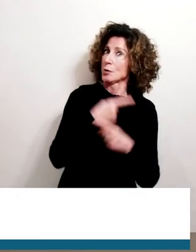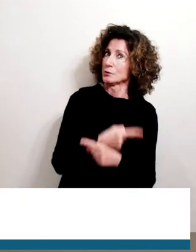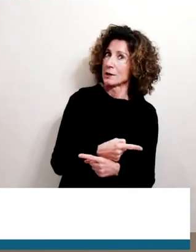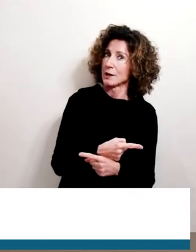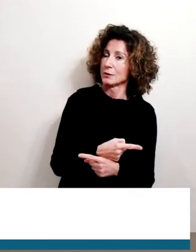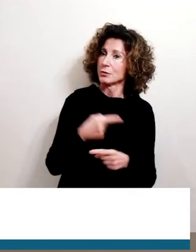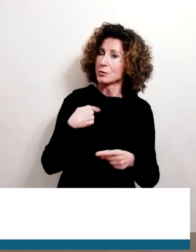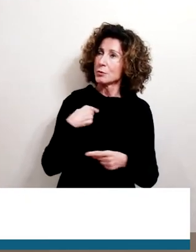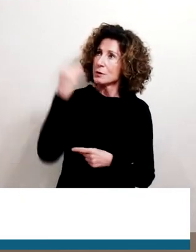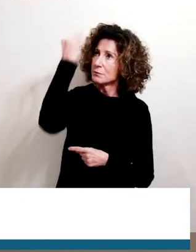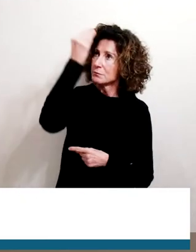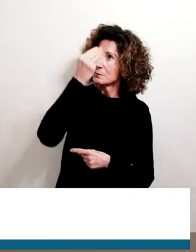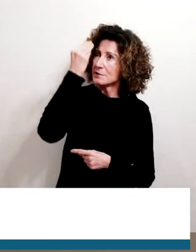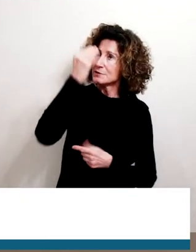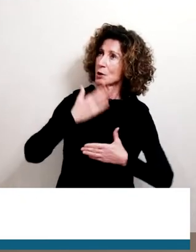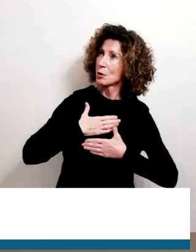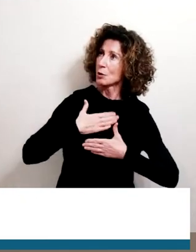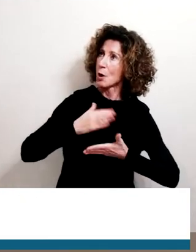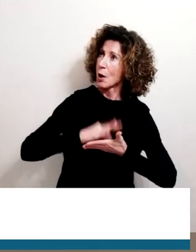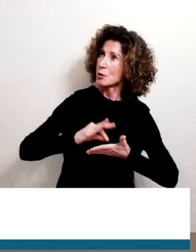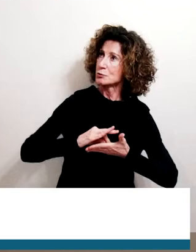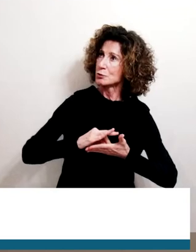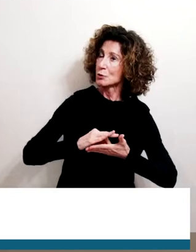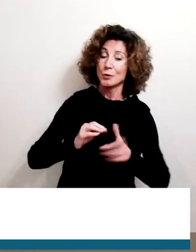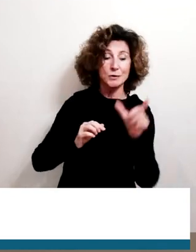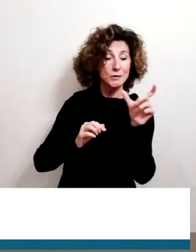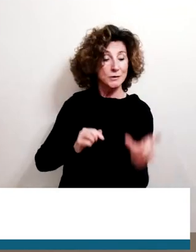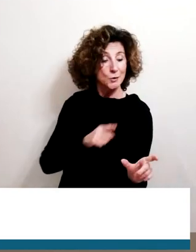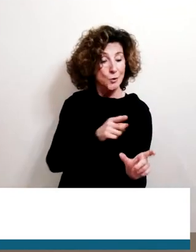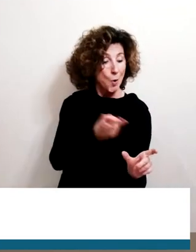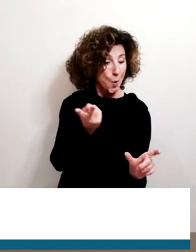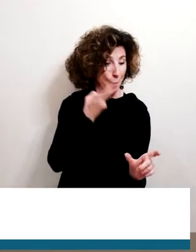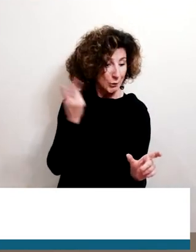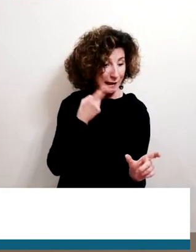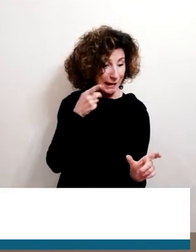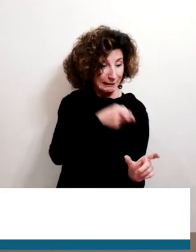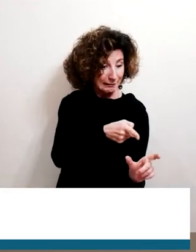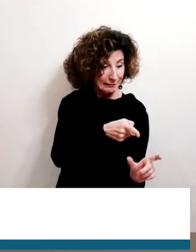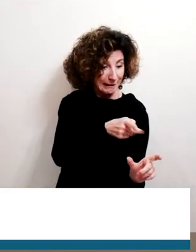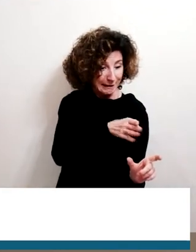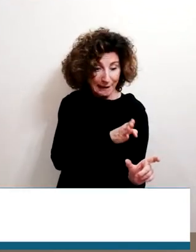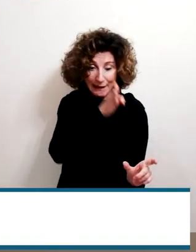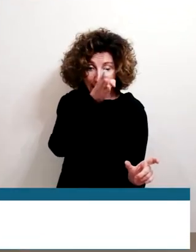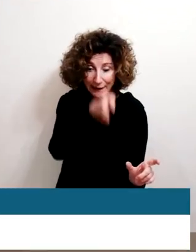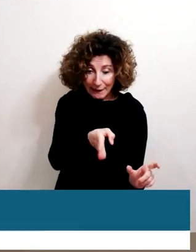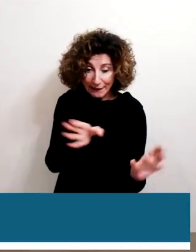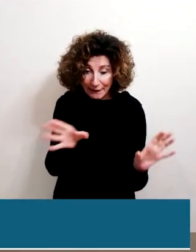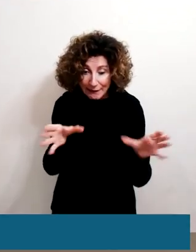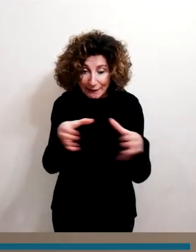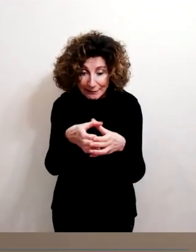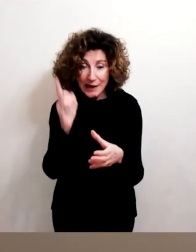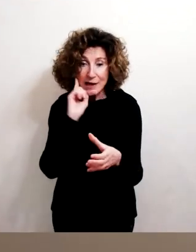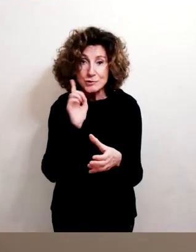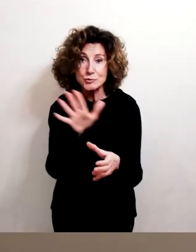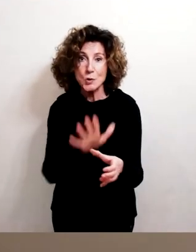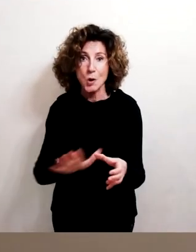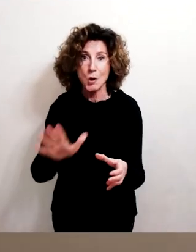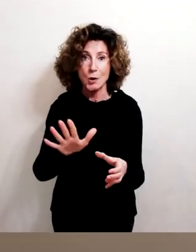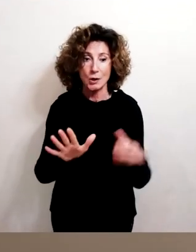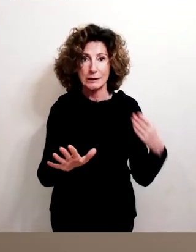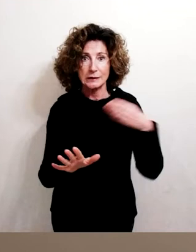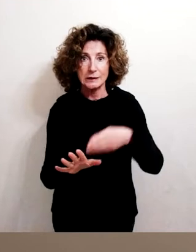cioè quella filosofia della scuola è che è il ragazzo udente che deve entrare nel mondo delle persone